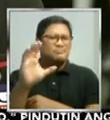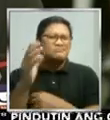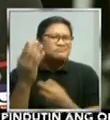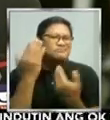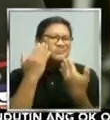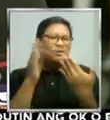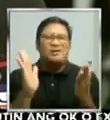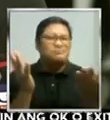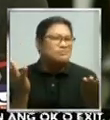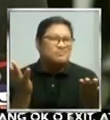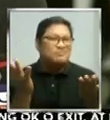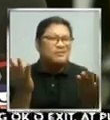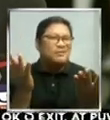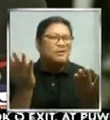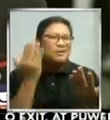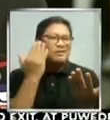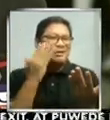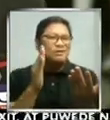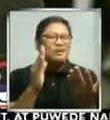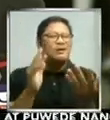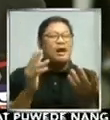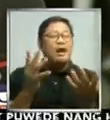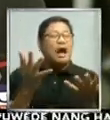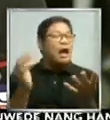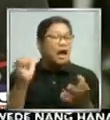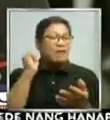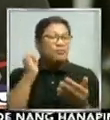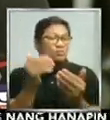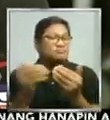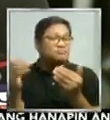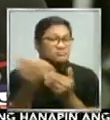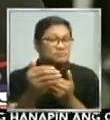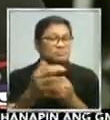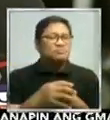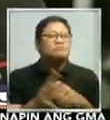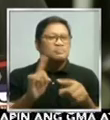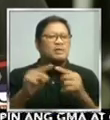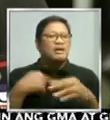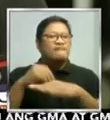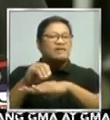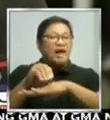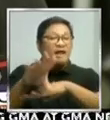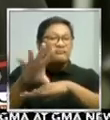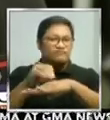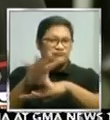I don't know. Ayoko naman silang pangunahan. Pero may payo naman ako.